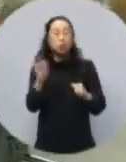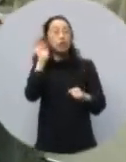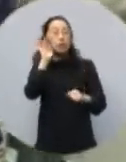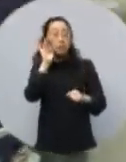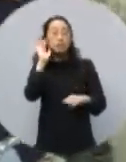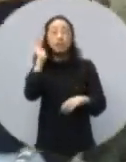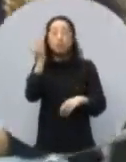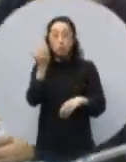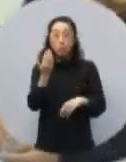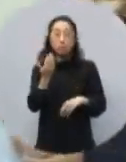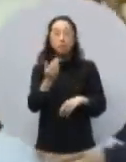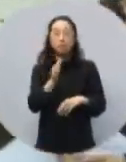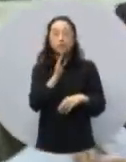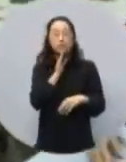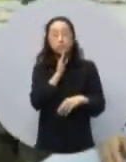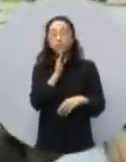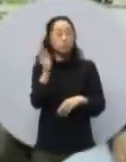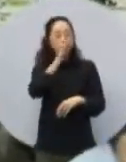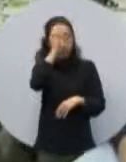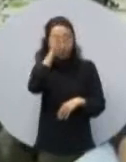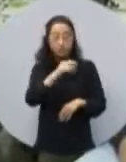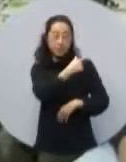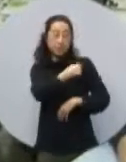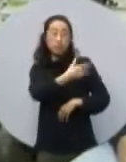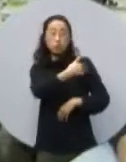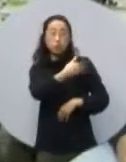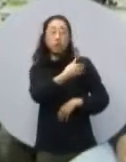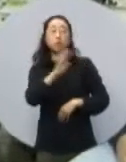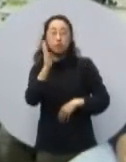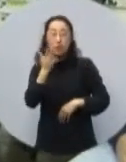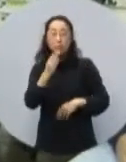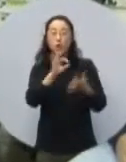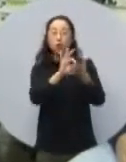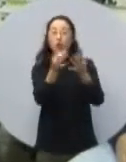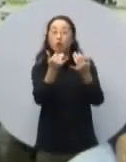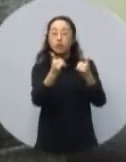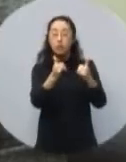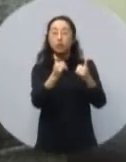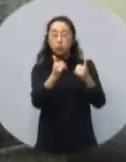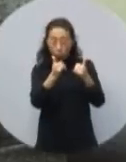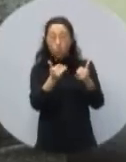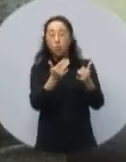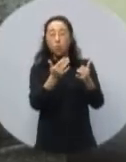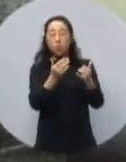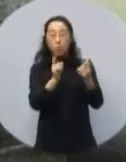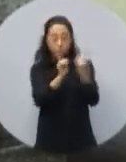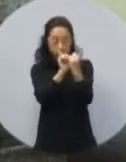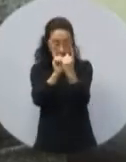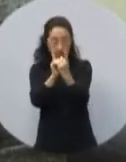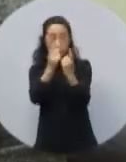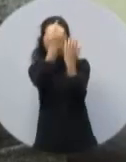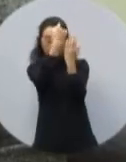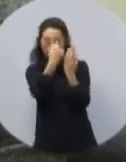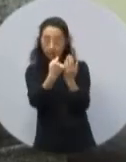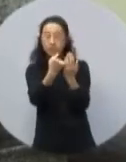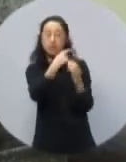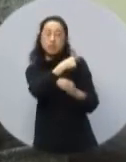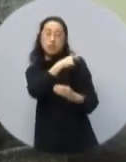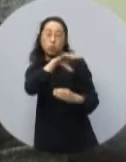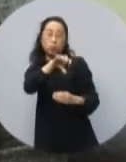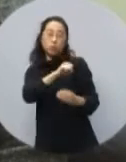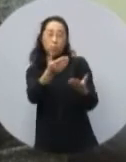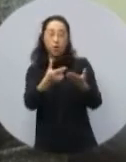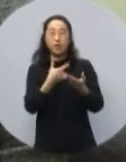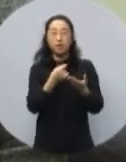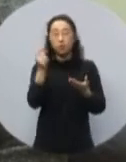ども、実はそうではなくて、資格がなくても利用者と向き合いながら学んでいって資格を取ってほしいと思